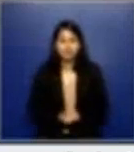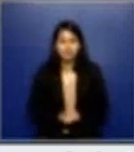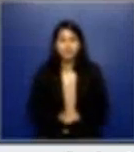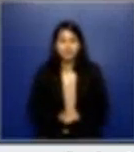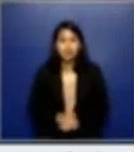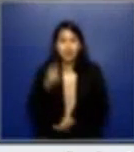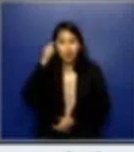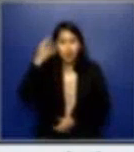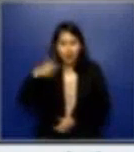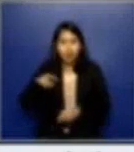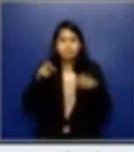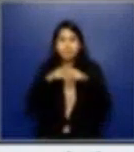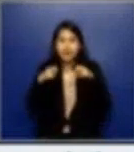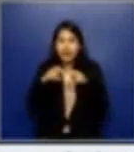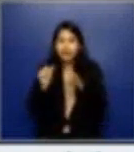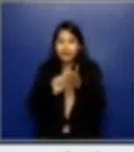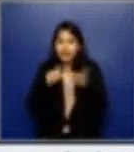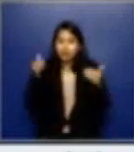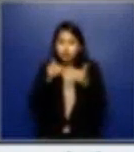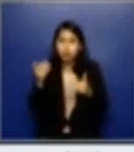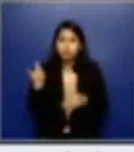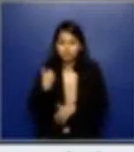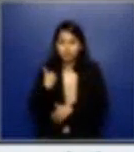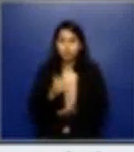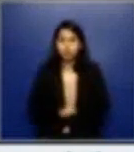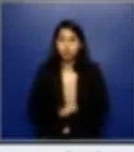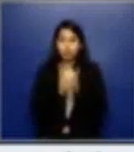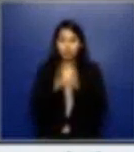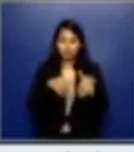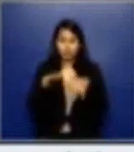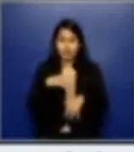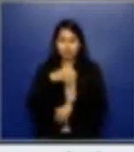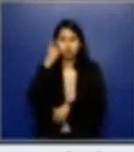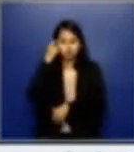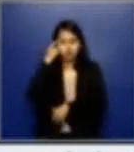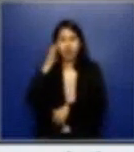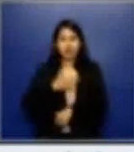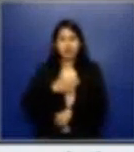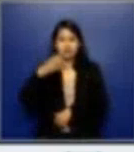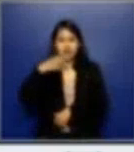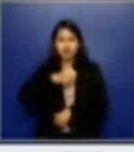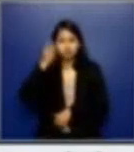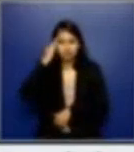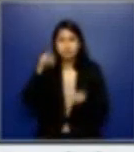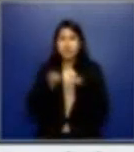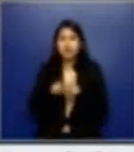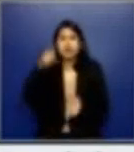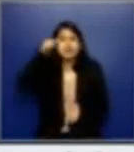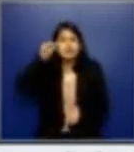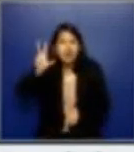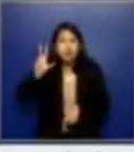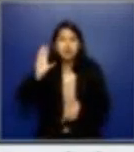แล้วรู้แล้วนี่เราแก้ปัญหาตรงจุดหรือไม่นี่ชาวบ้านอยากรู้เราก็อยากทราบพูดกันมา3วัน